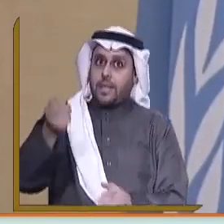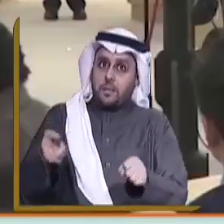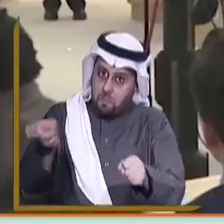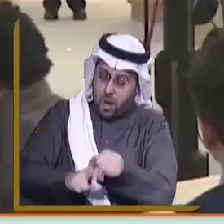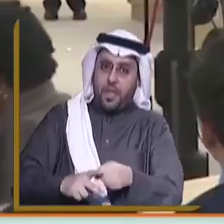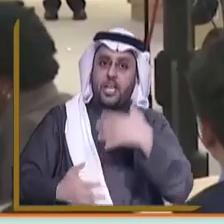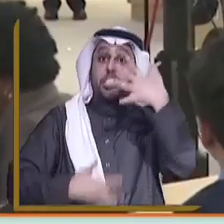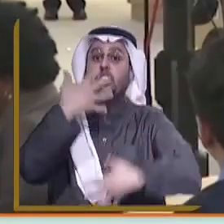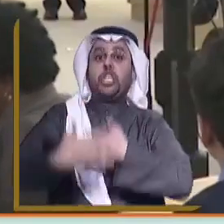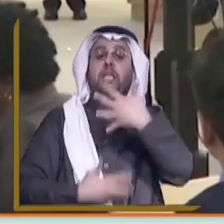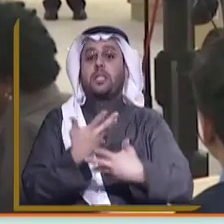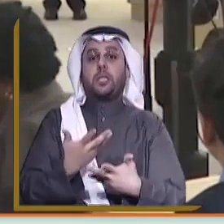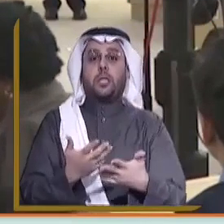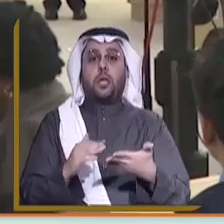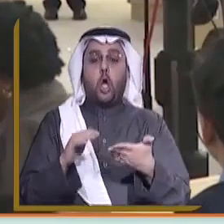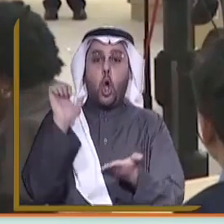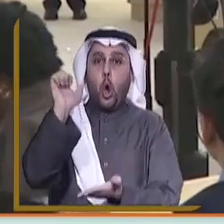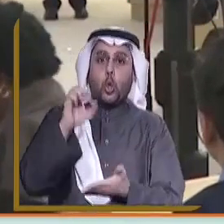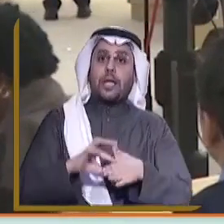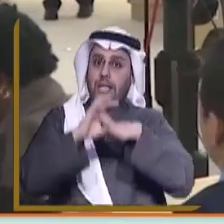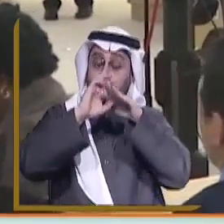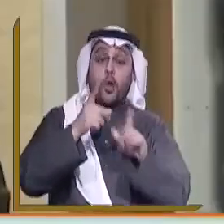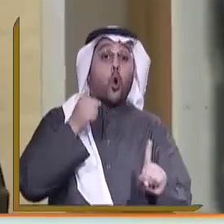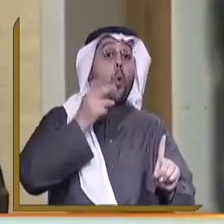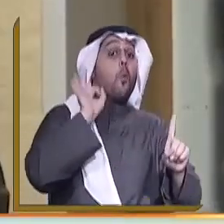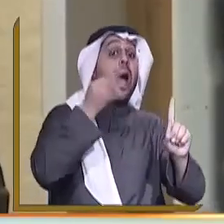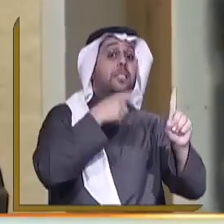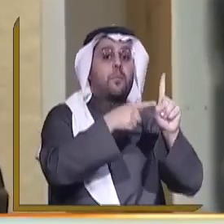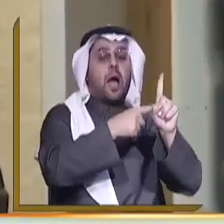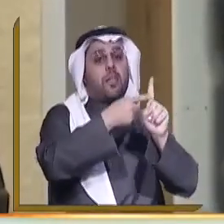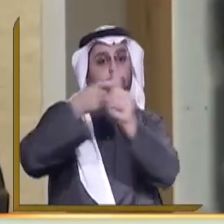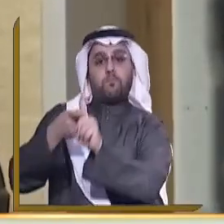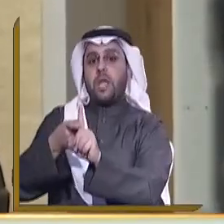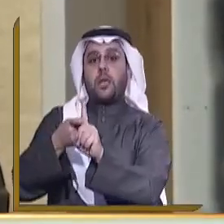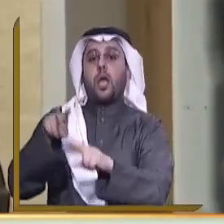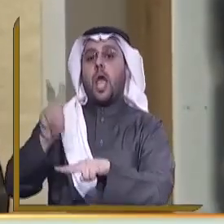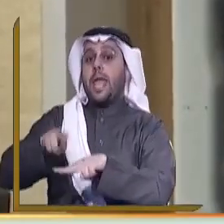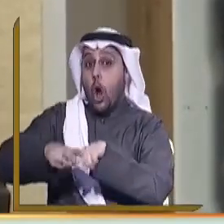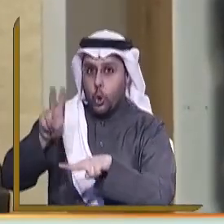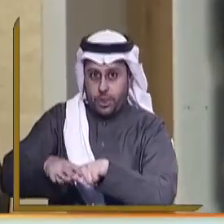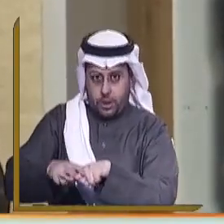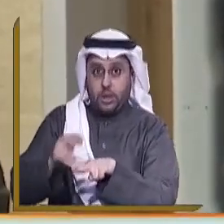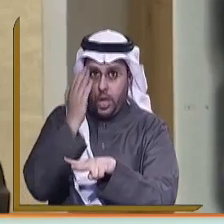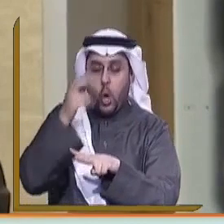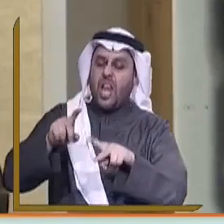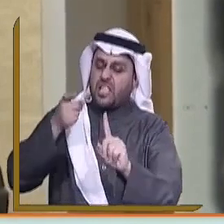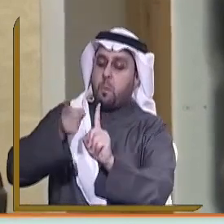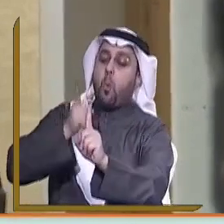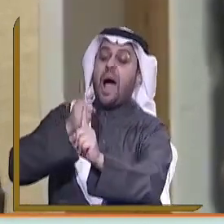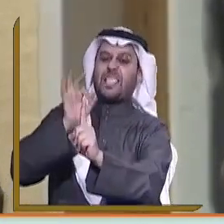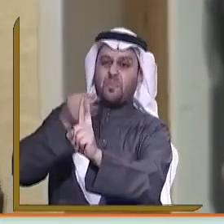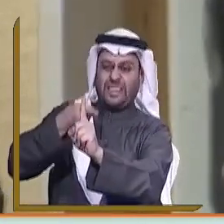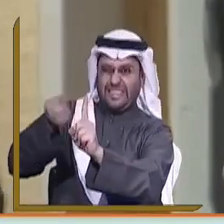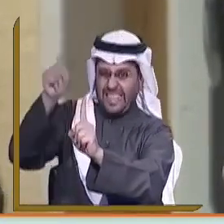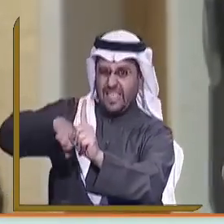الالتزام بقوانين حقوق الانسان ومحاسبات منتهك لافتا الى ان مجلس الامن بحاجه الى اصلاح